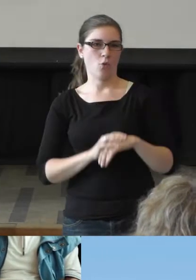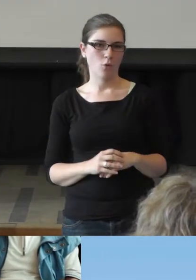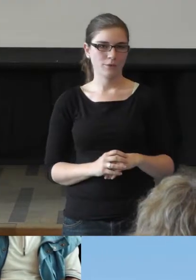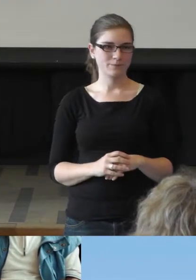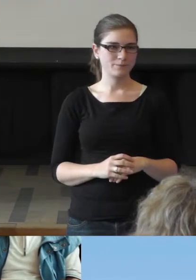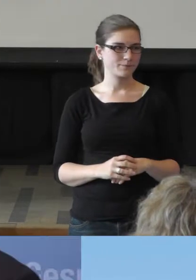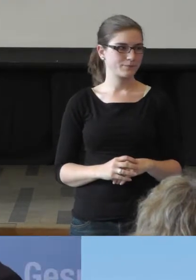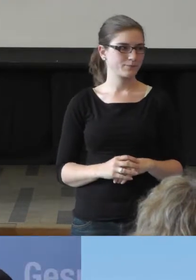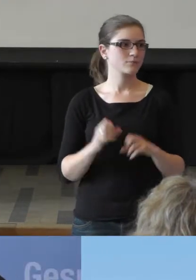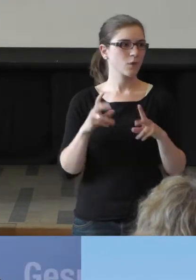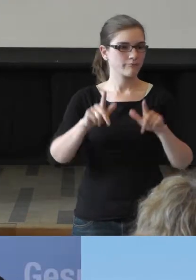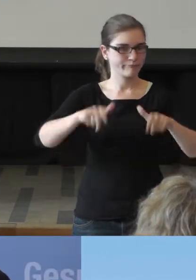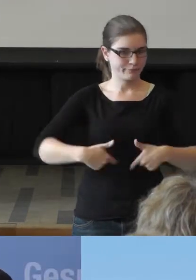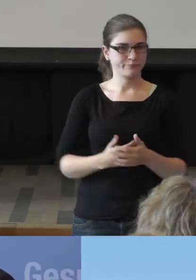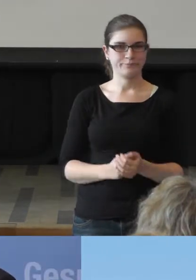Ich starte mal selbst.